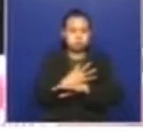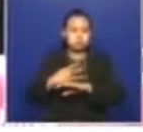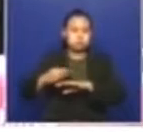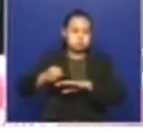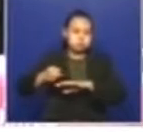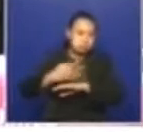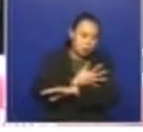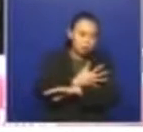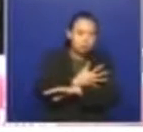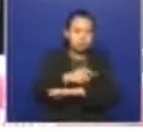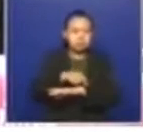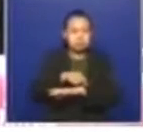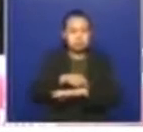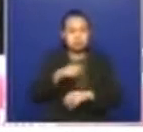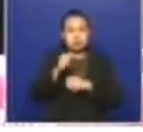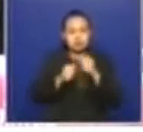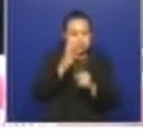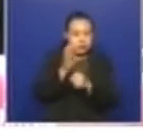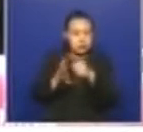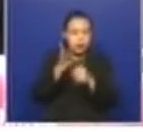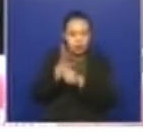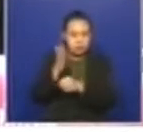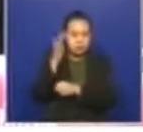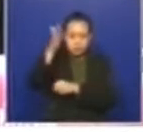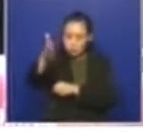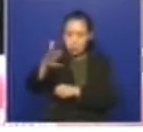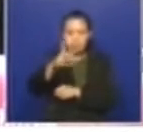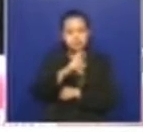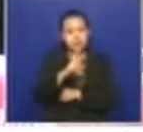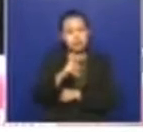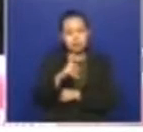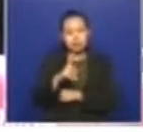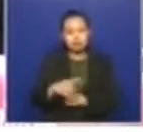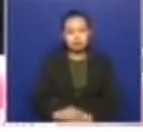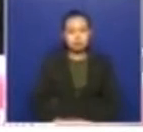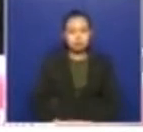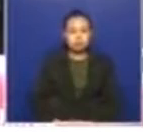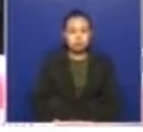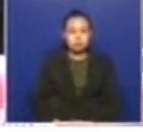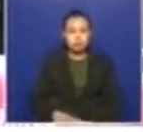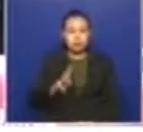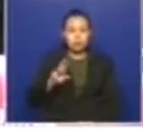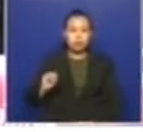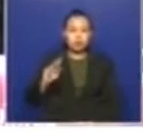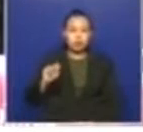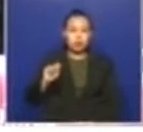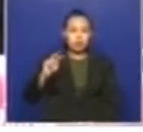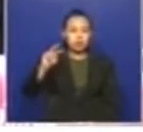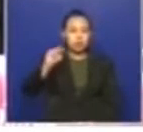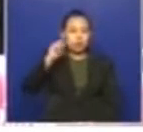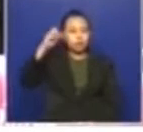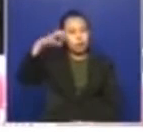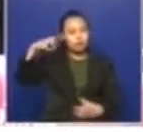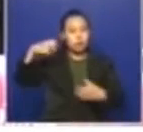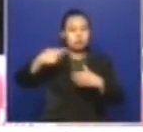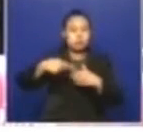ก็ปีนี้ท่านประธานที่เคารพครับอีกประการหนึ่งที่รัฐมนตรีพลังงานท่านบอกว่าวันนี้รัฐ